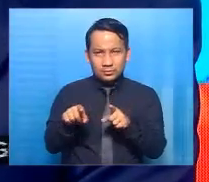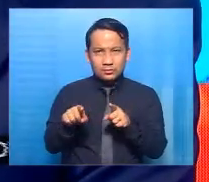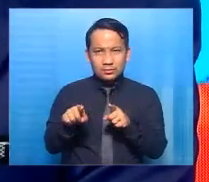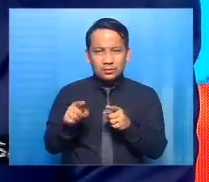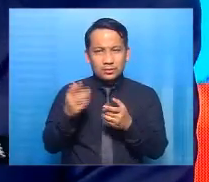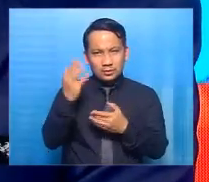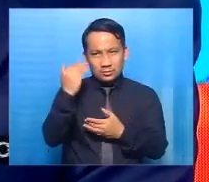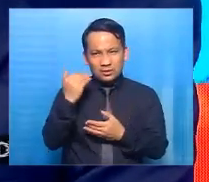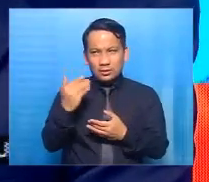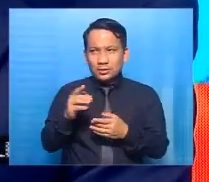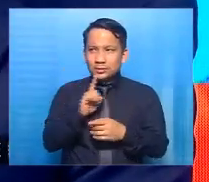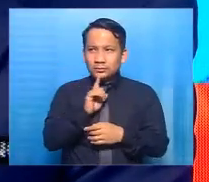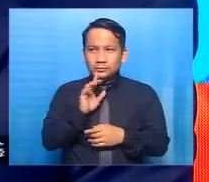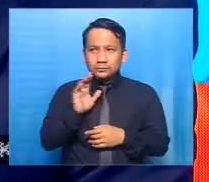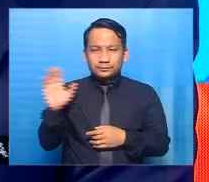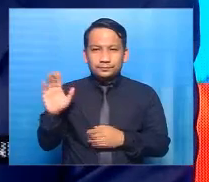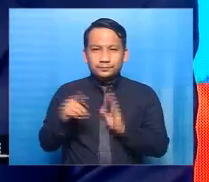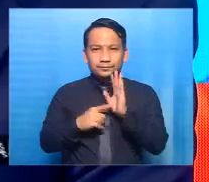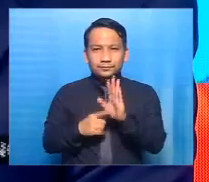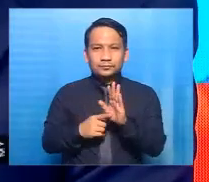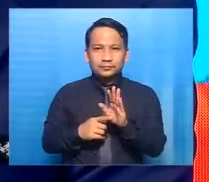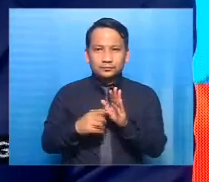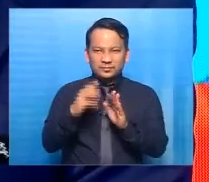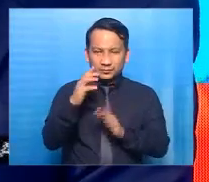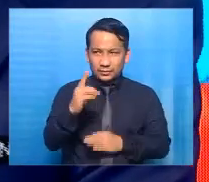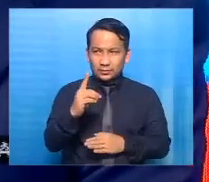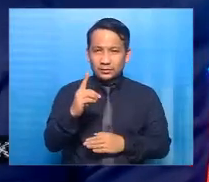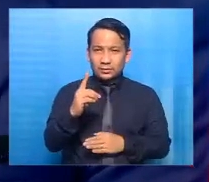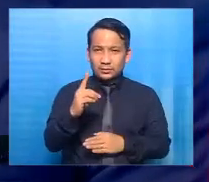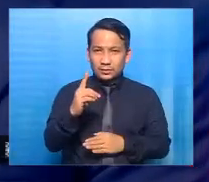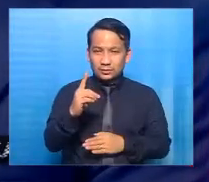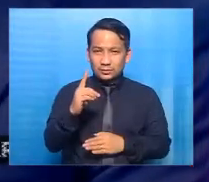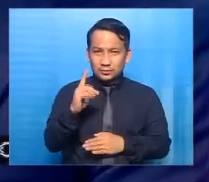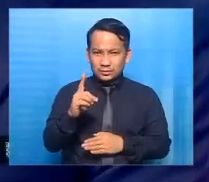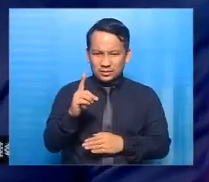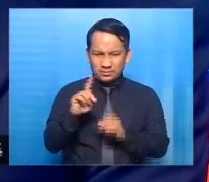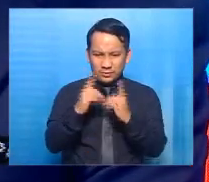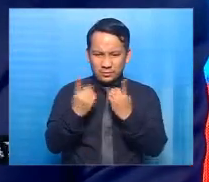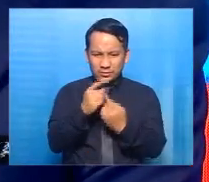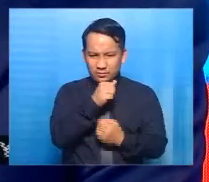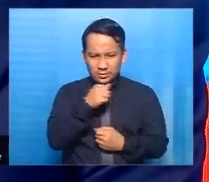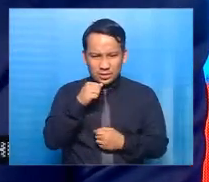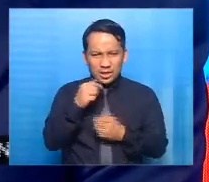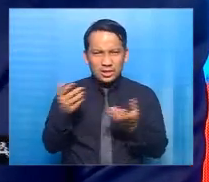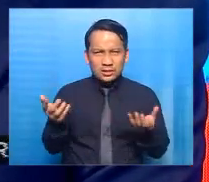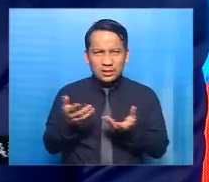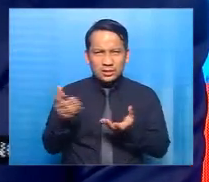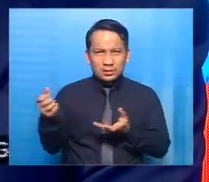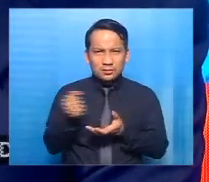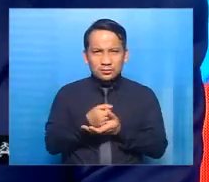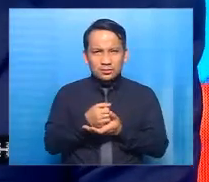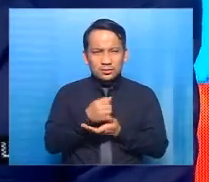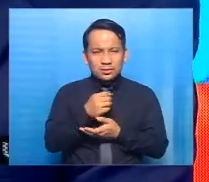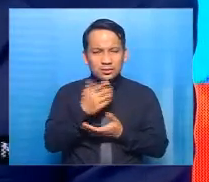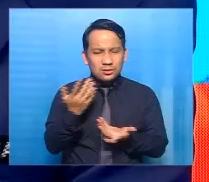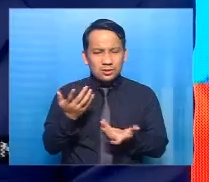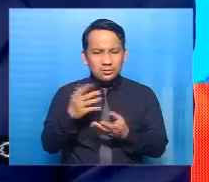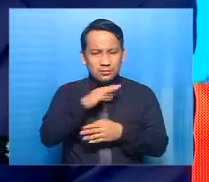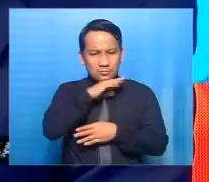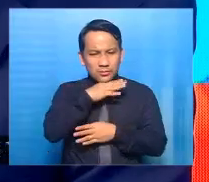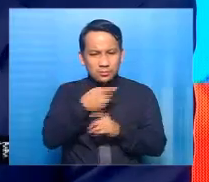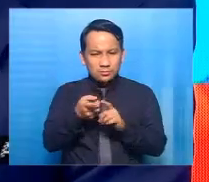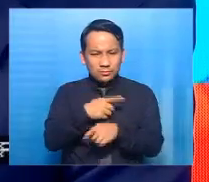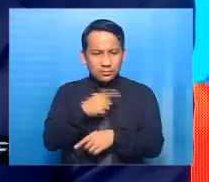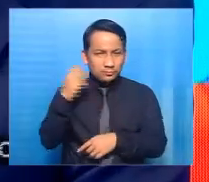kabila ng pangakong tulong ng Department of Agriculture. Eh saan nga ba napupunta ang mga inangkat na baboy mula sa Mindanao?